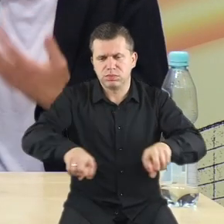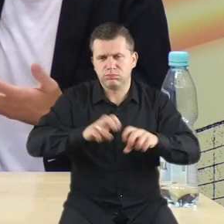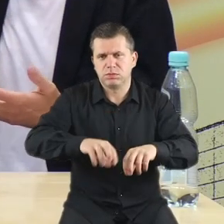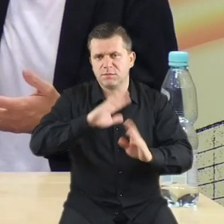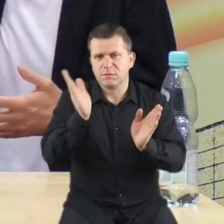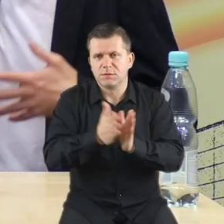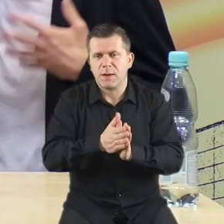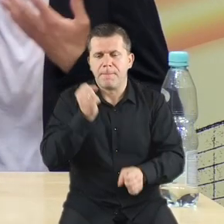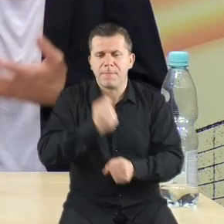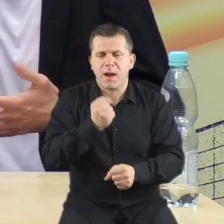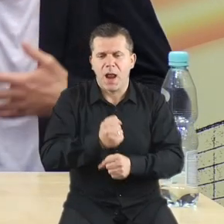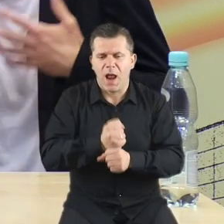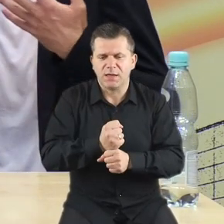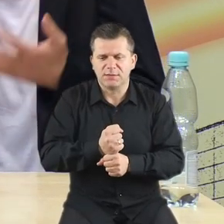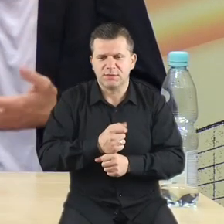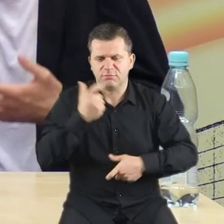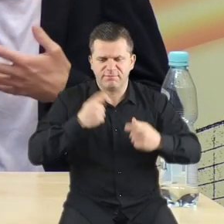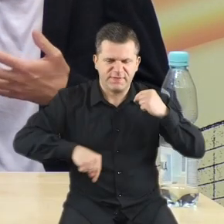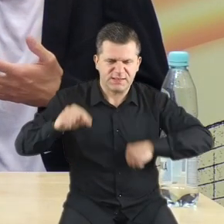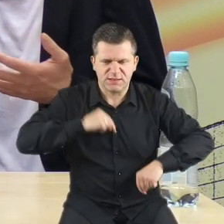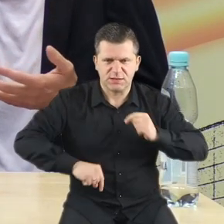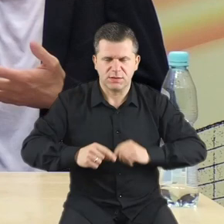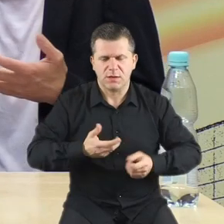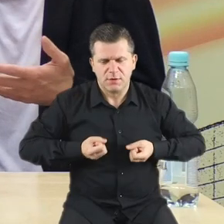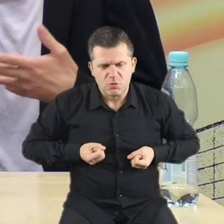pracę fizyczną i wyzwolić się z tych problemów